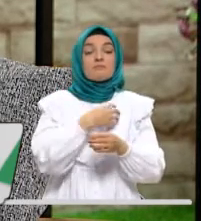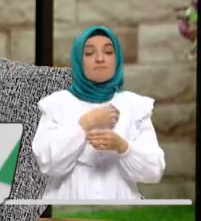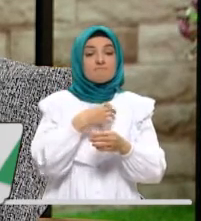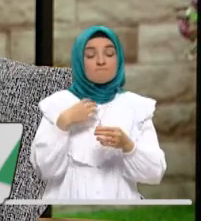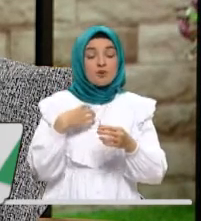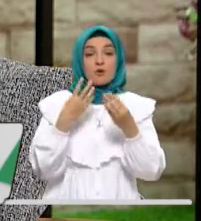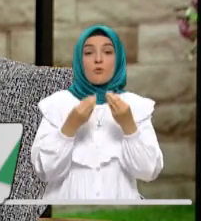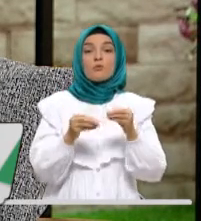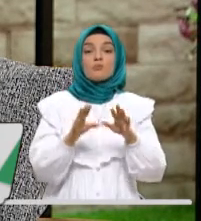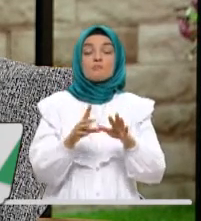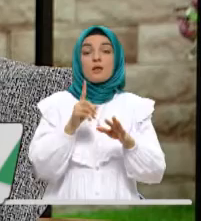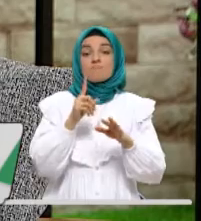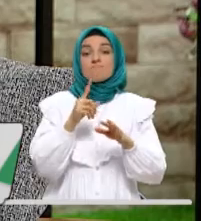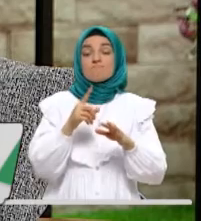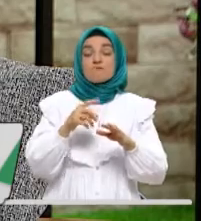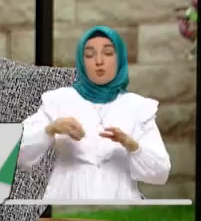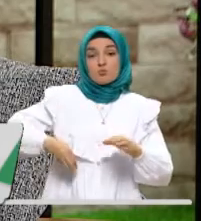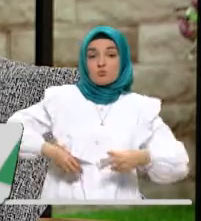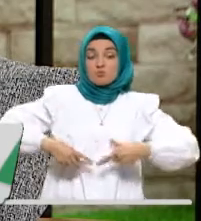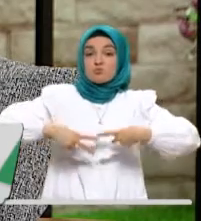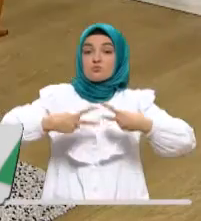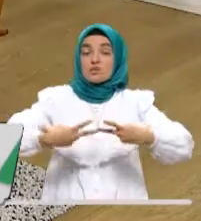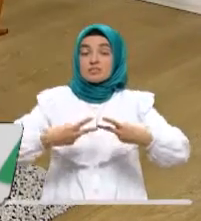iftira atılan kadınlardan bir tanesi de odur. İşte